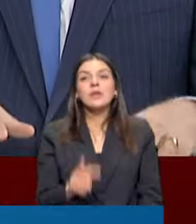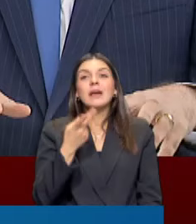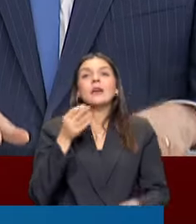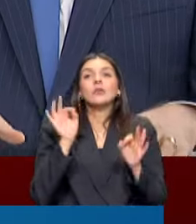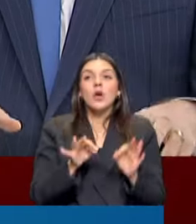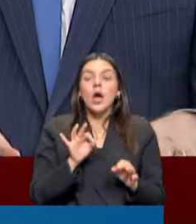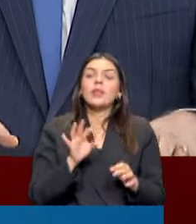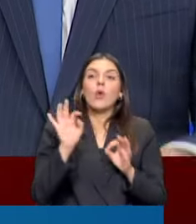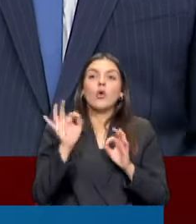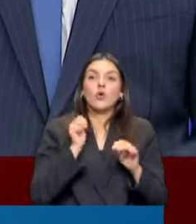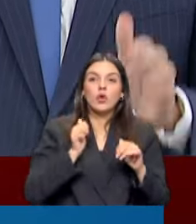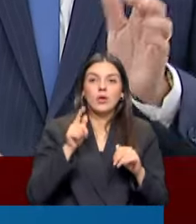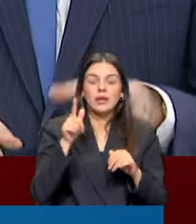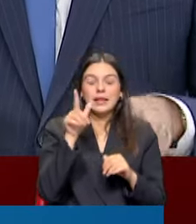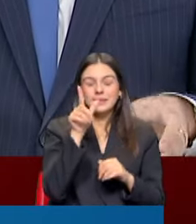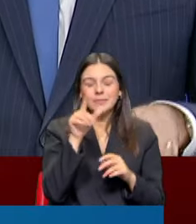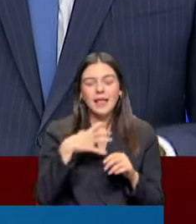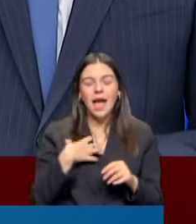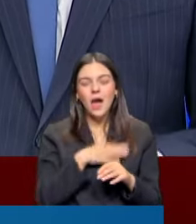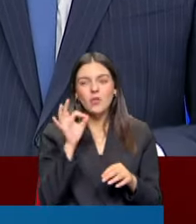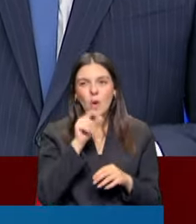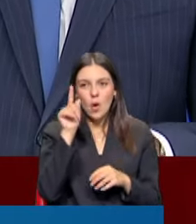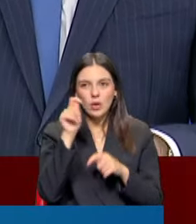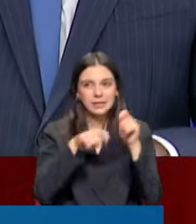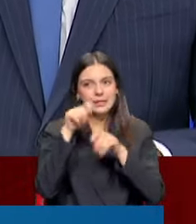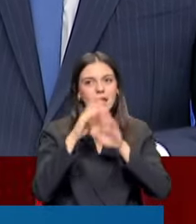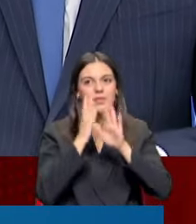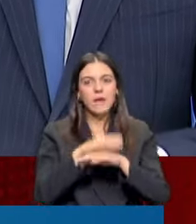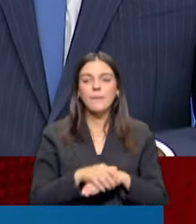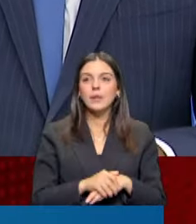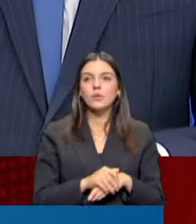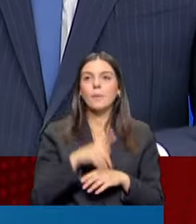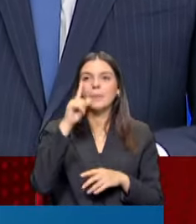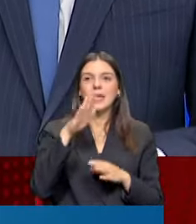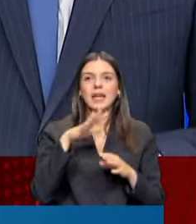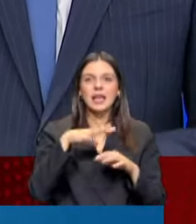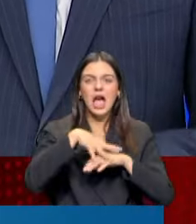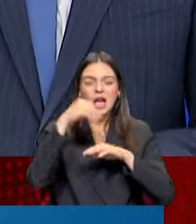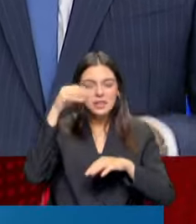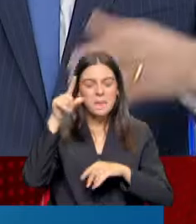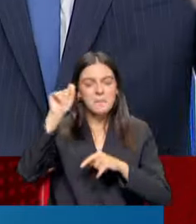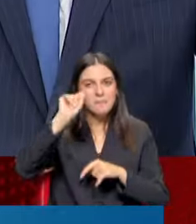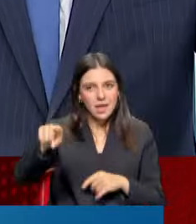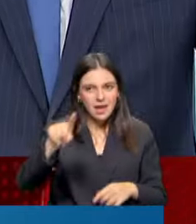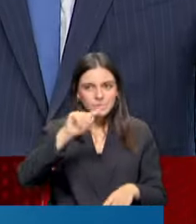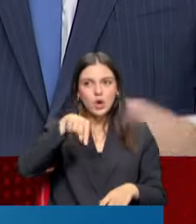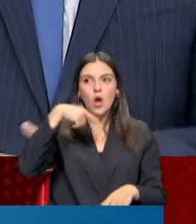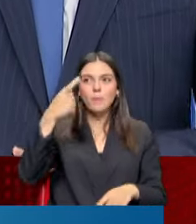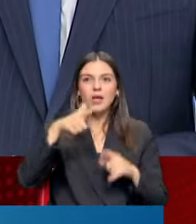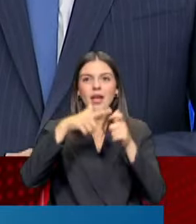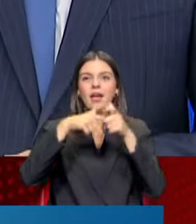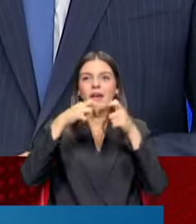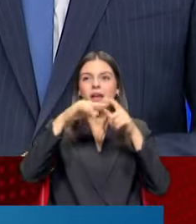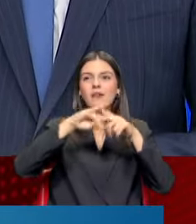anda kreşlerimizin inşaatı sürüyor. Biri İnönü mahallemizle Kayışdağ mahallemizin birleştiği noktada. Biri